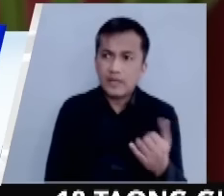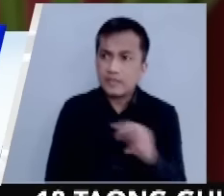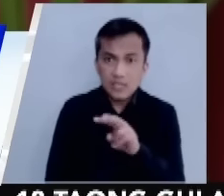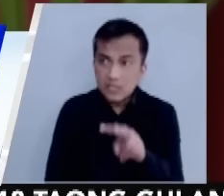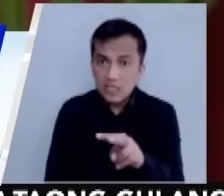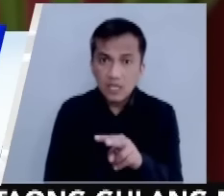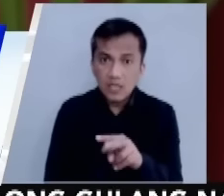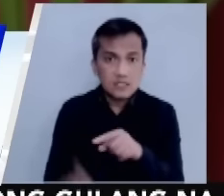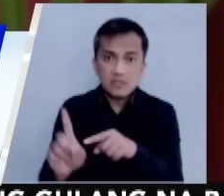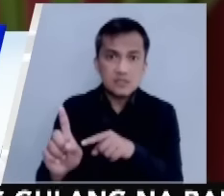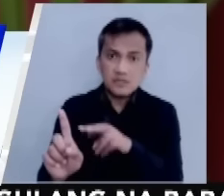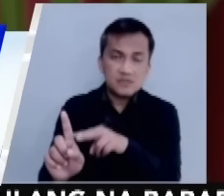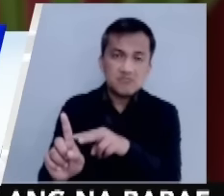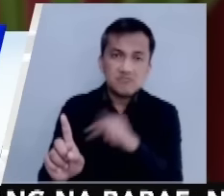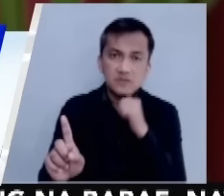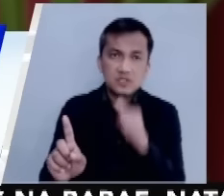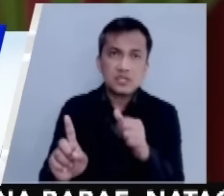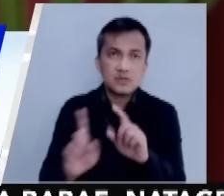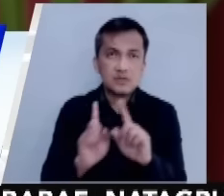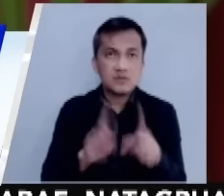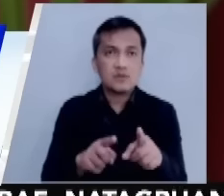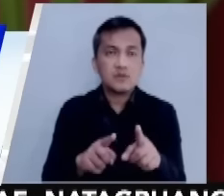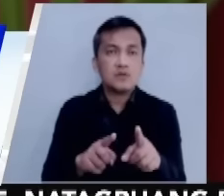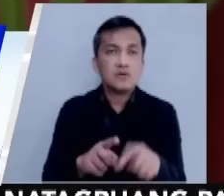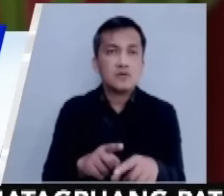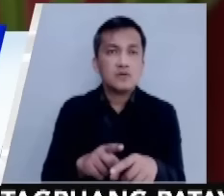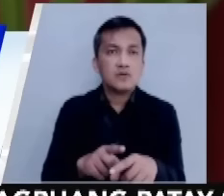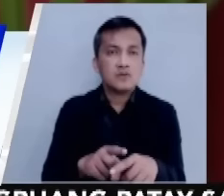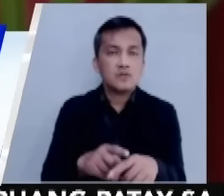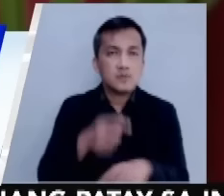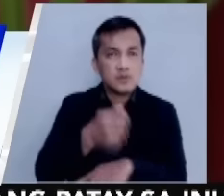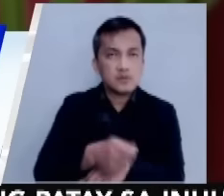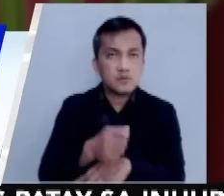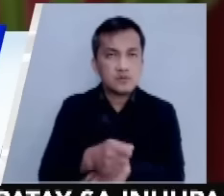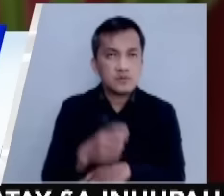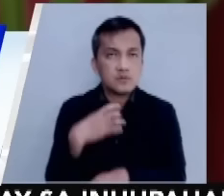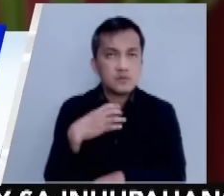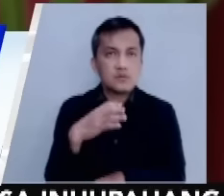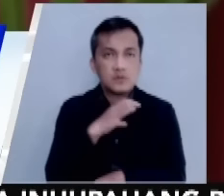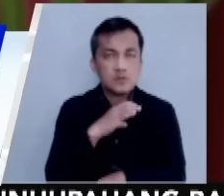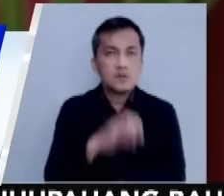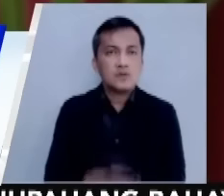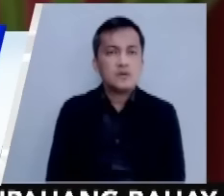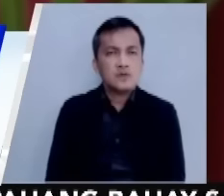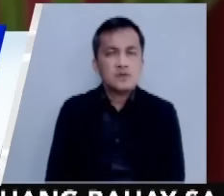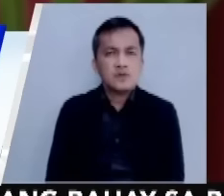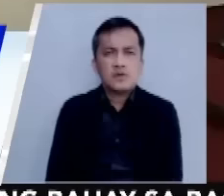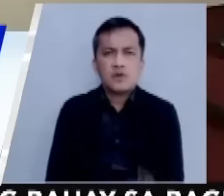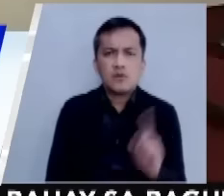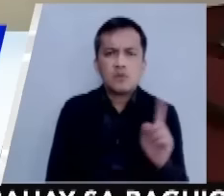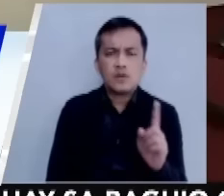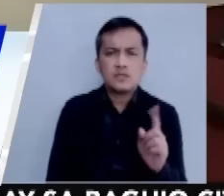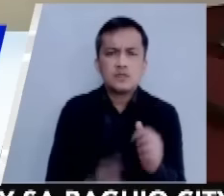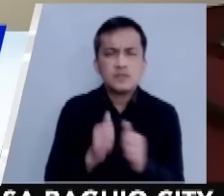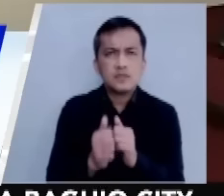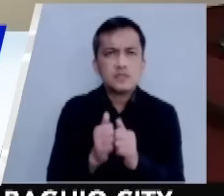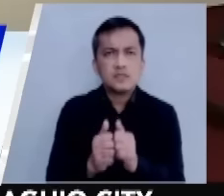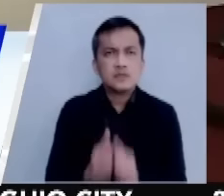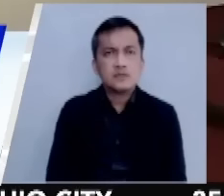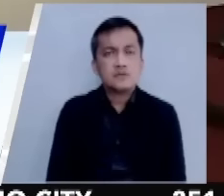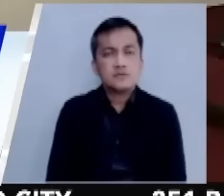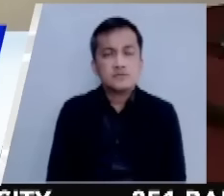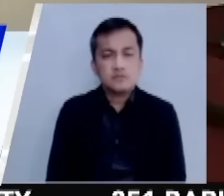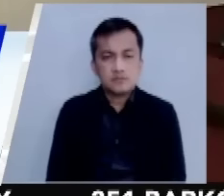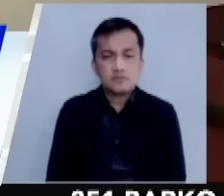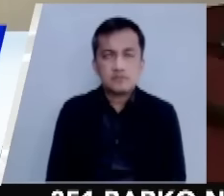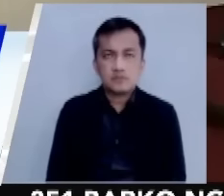naman po siya dumadalo sa mga pandinig dito po sa Kongreso. So ano po ibig sabihin nito? Sabi ng old-timer